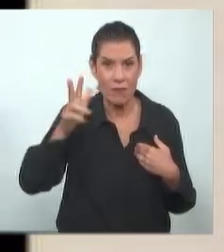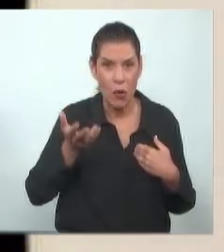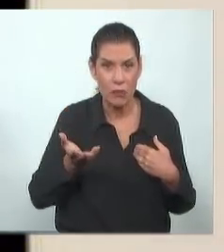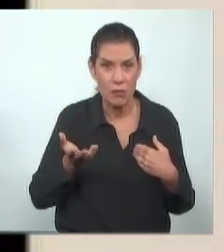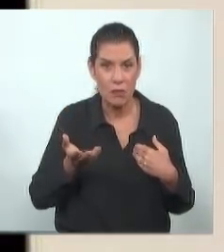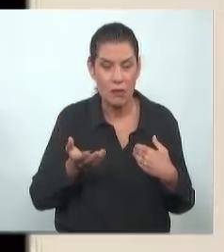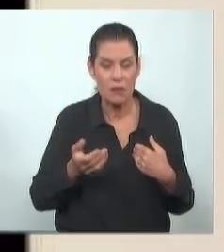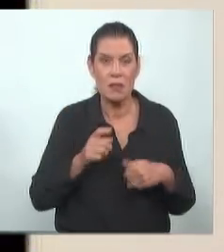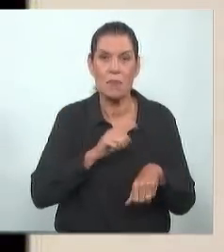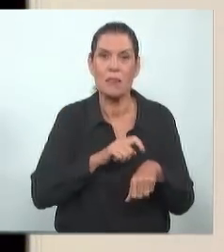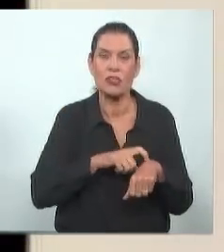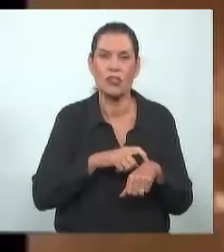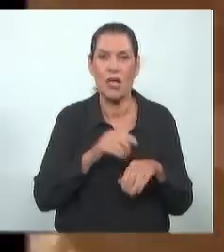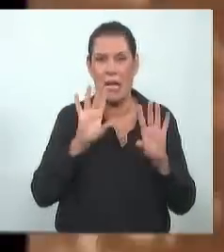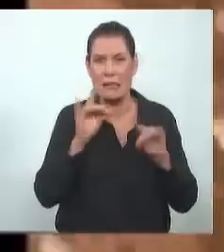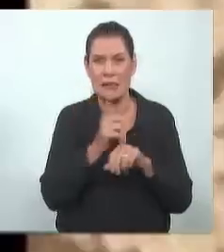10:50,